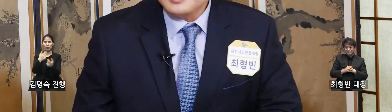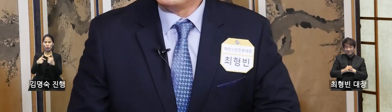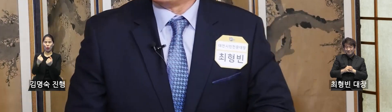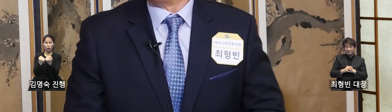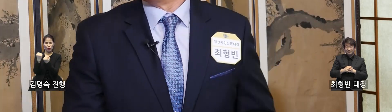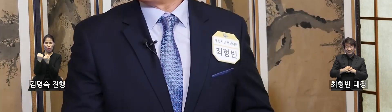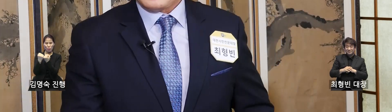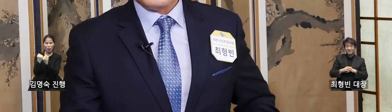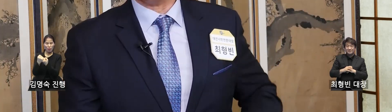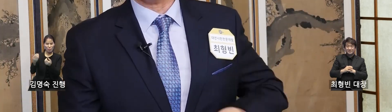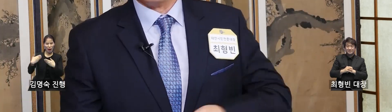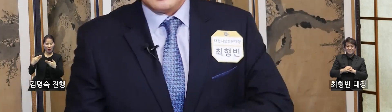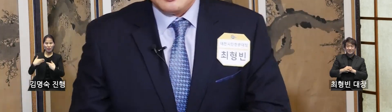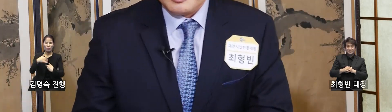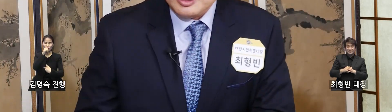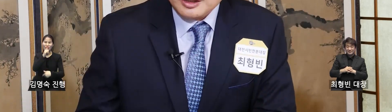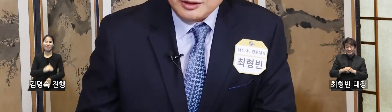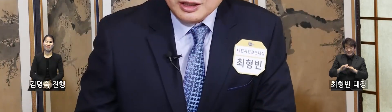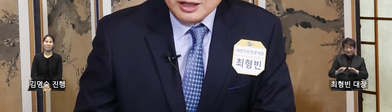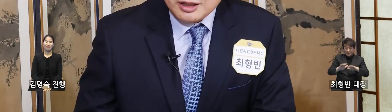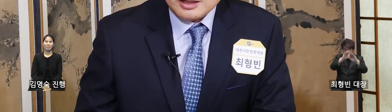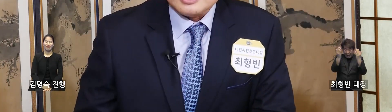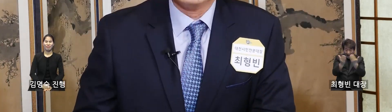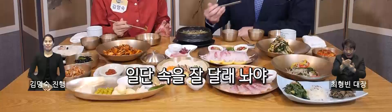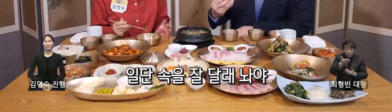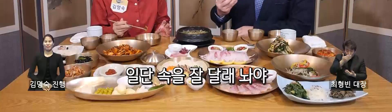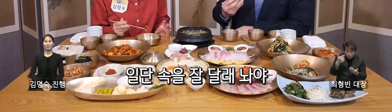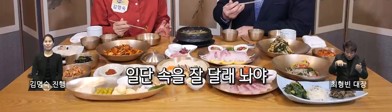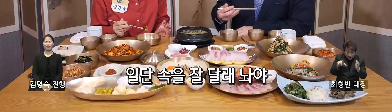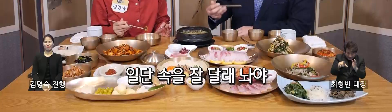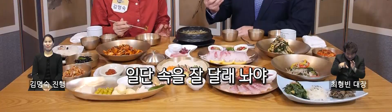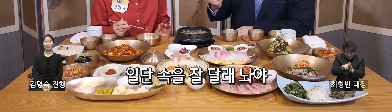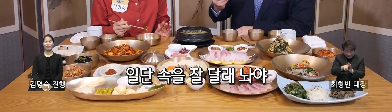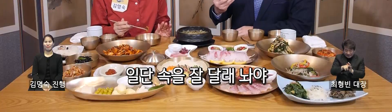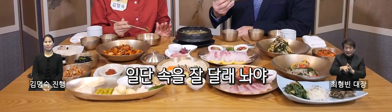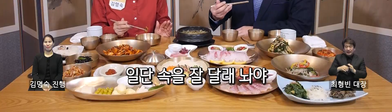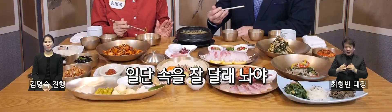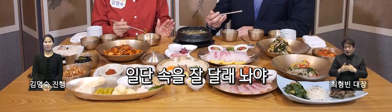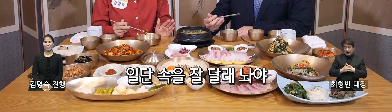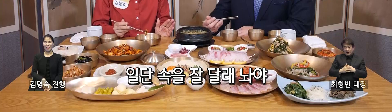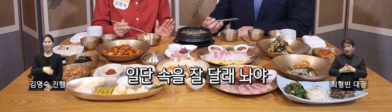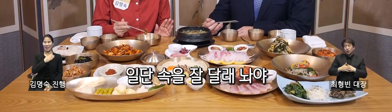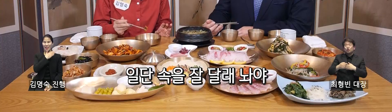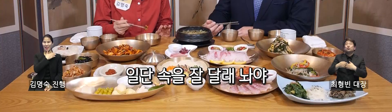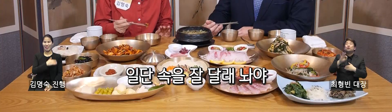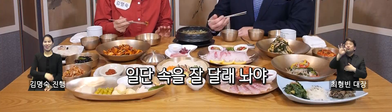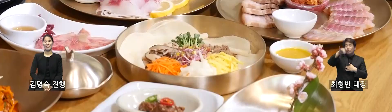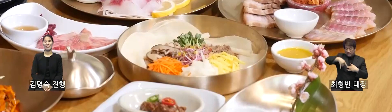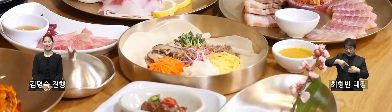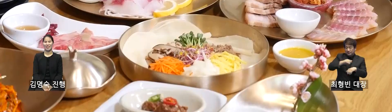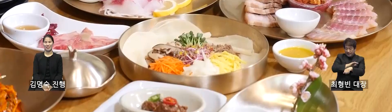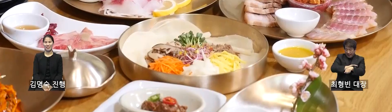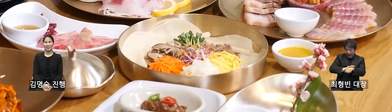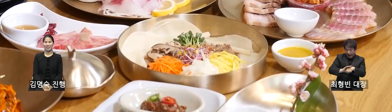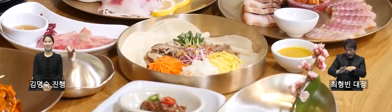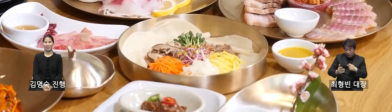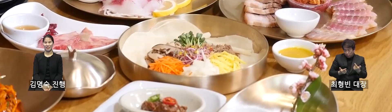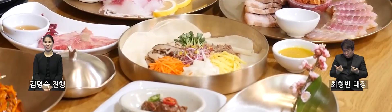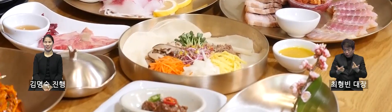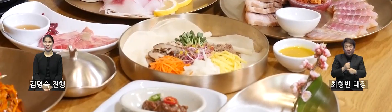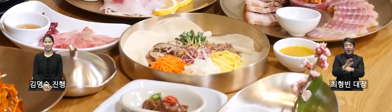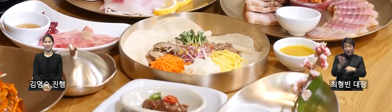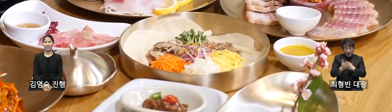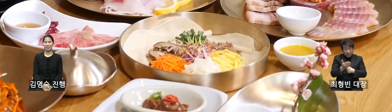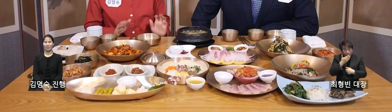음식을 바보 뭐냐면요 어 지금 속을 잘 달려요 저 먹을 게 많기 때문에